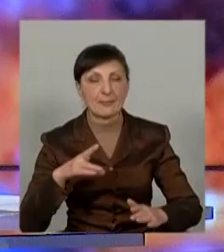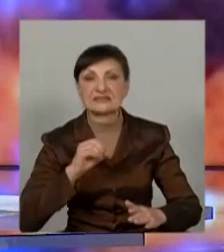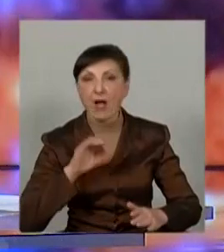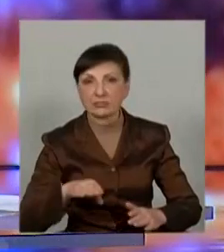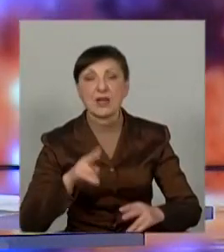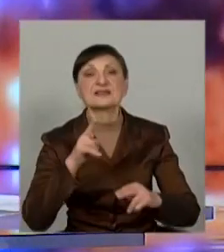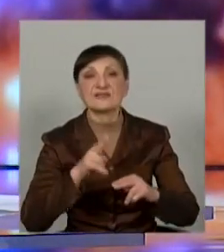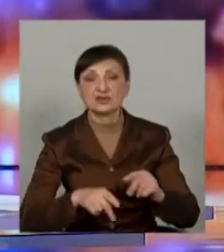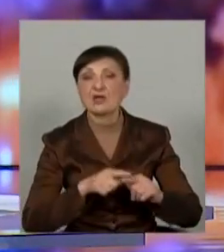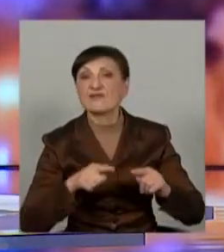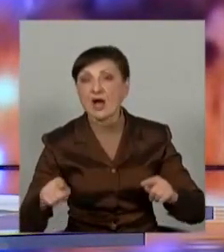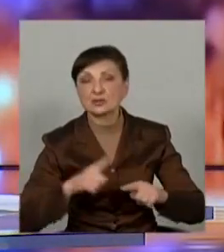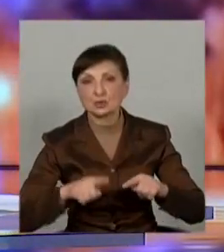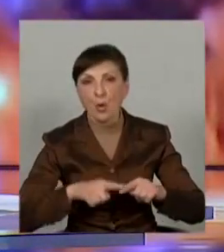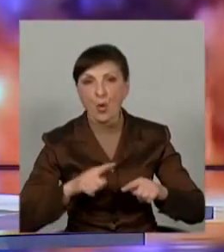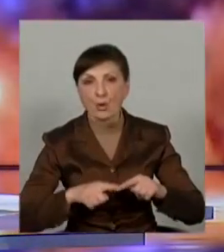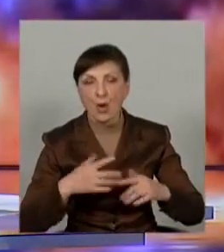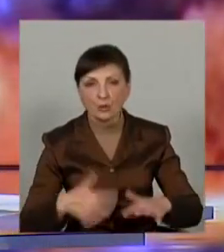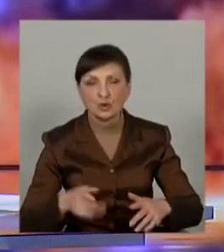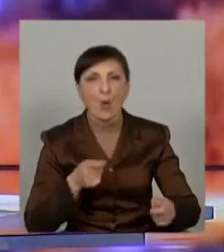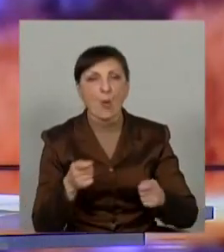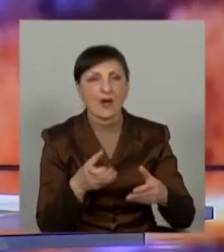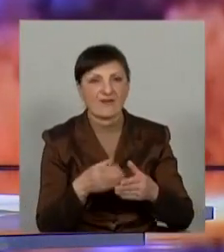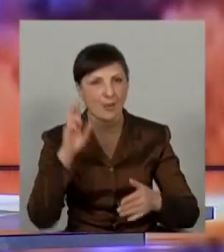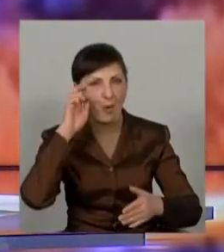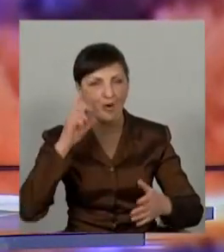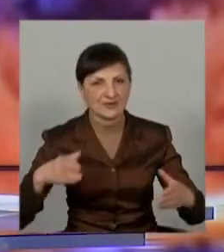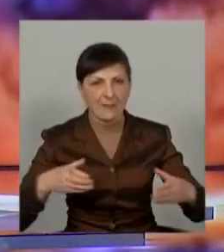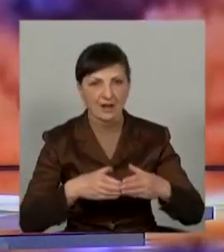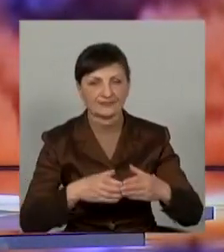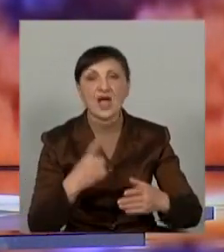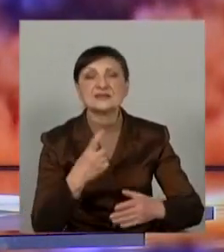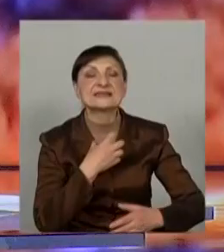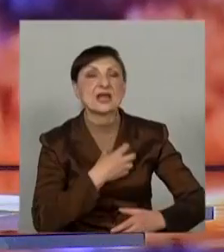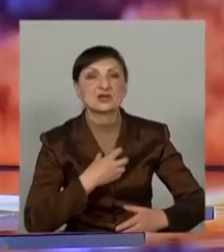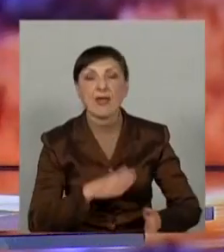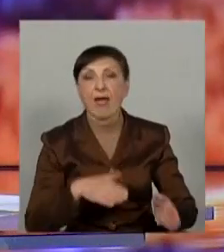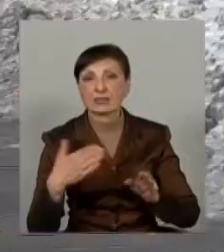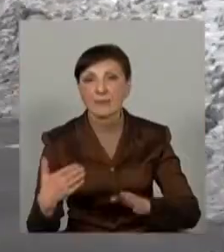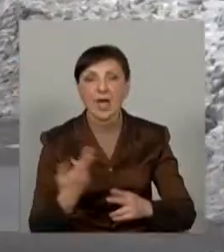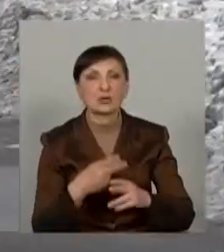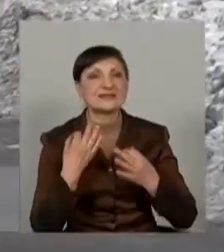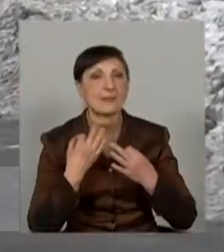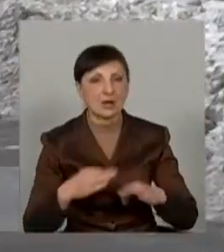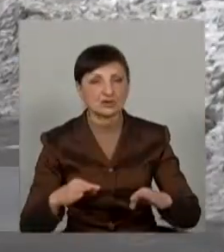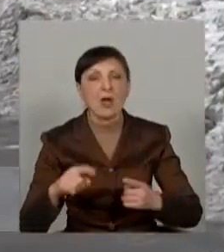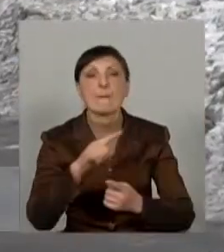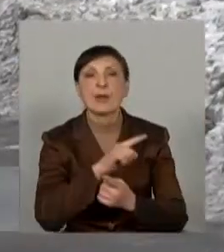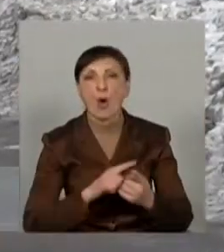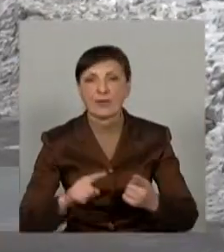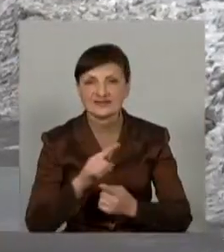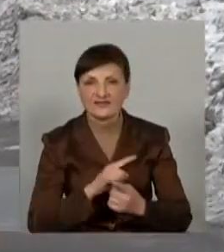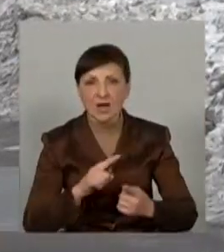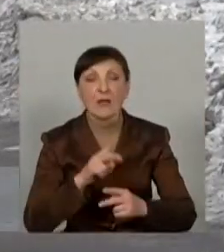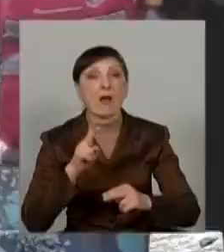– завершающая фаза перезагрузки системы управления госаппарата. Один из значительных этапов демократических преобразований,